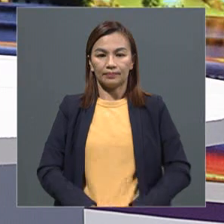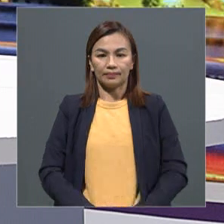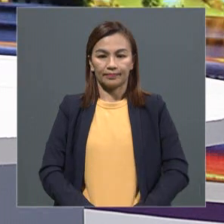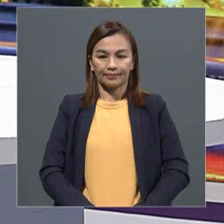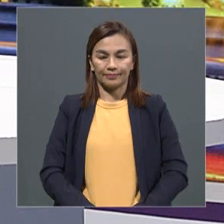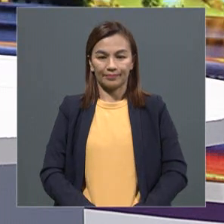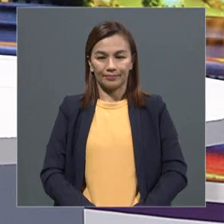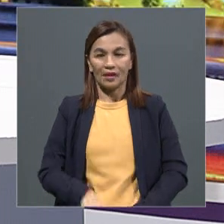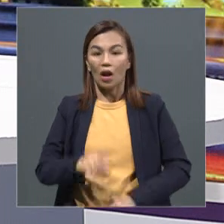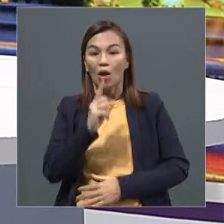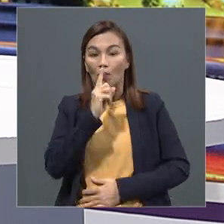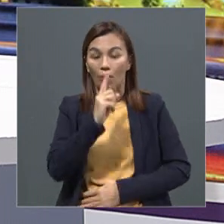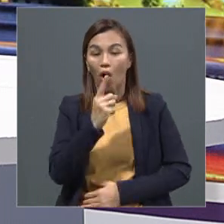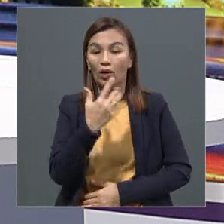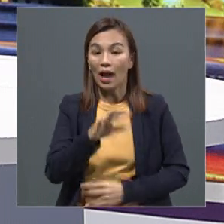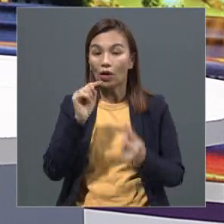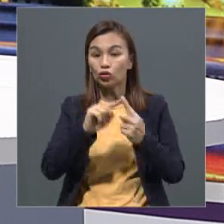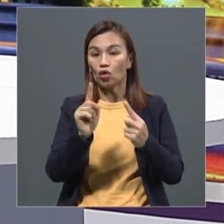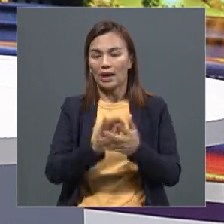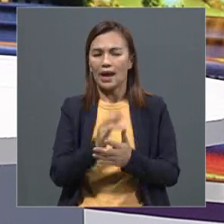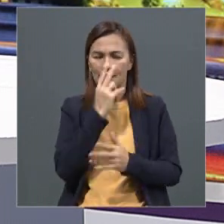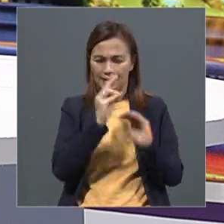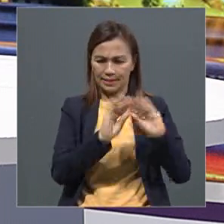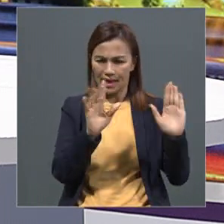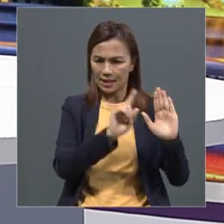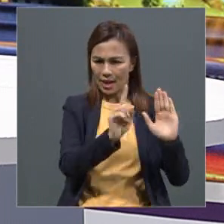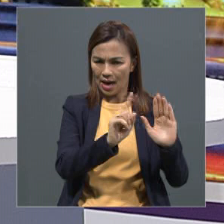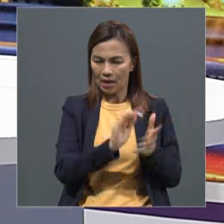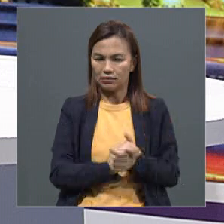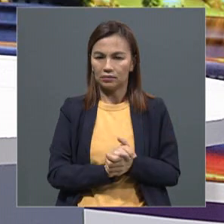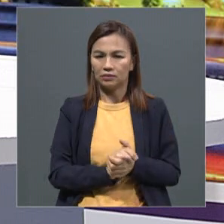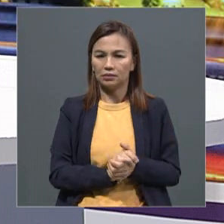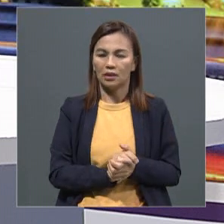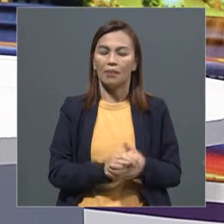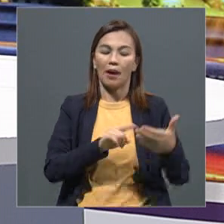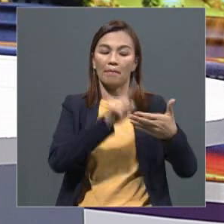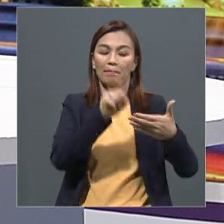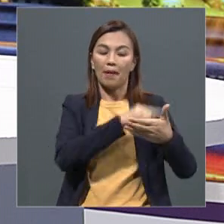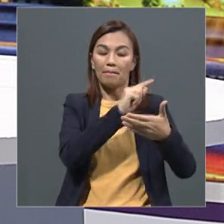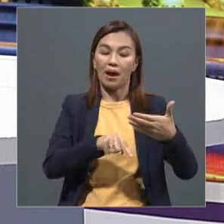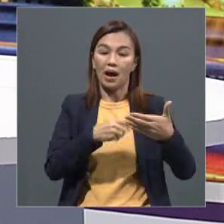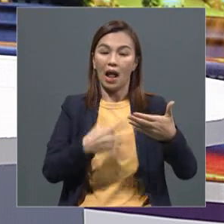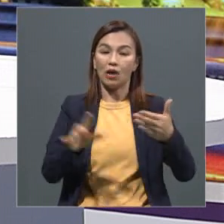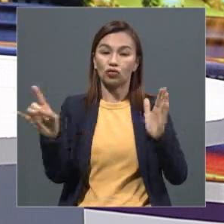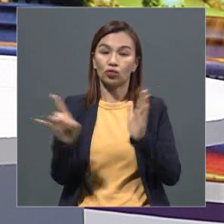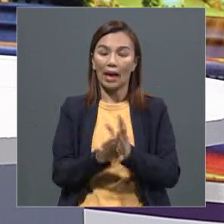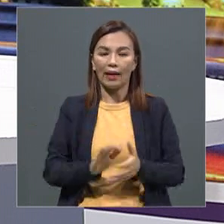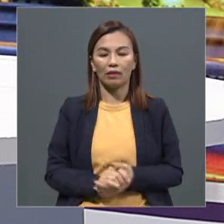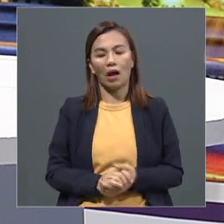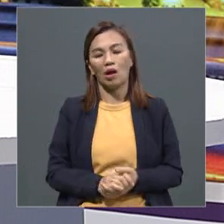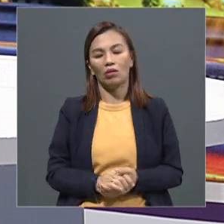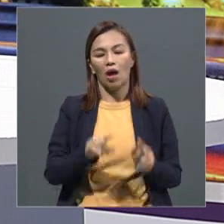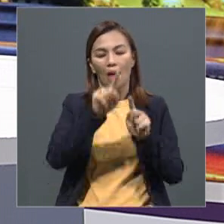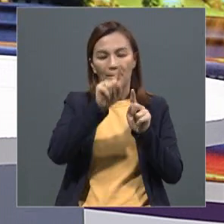เมื่อสักครู่ที่คุณกองแก้วบอกนะครับว่ามันปรากฏขึ้นมาแล้วที่ขีดผิดขีดอะไรอย่างเงี้ยแล้วมันสุดท้ายก็ต้องมานับคะแนนกัน